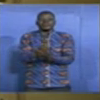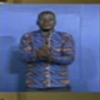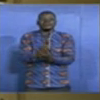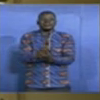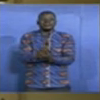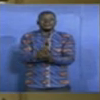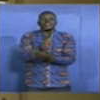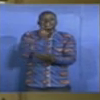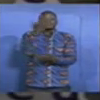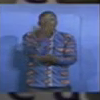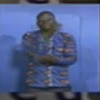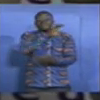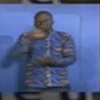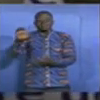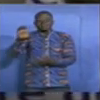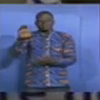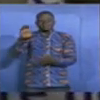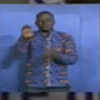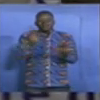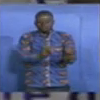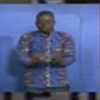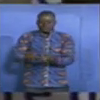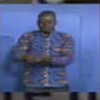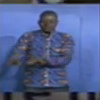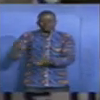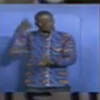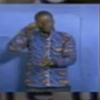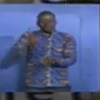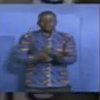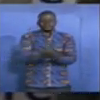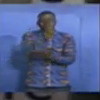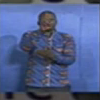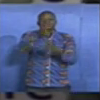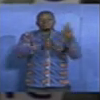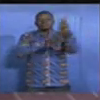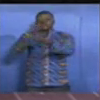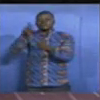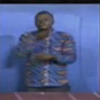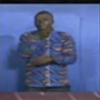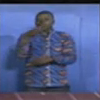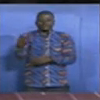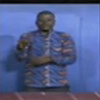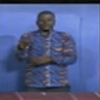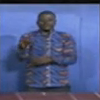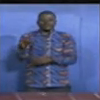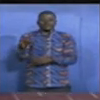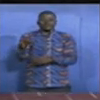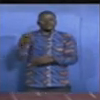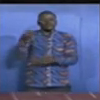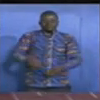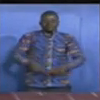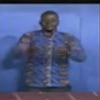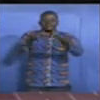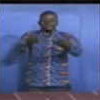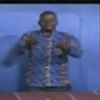500 ordinateurs pour cette structure universitaire publique du Burkina Faso. Le don est de l'ambassade